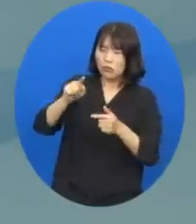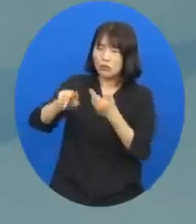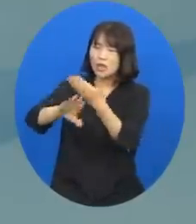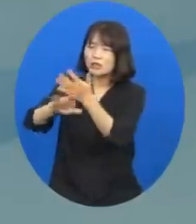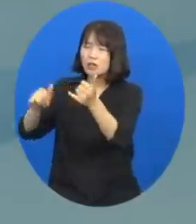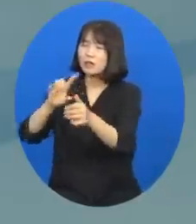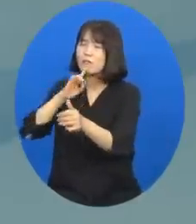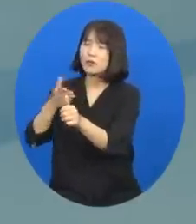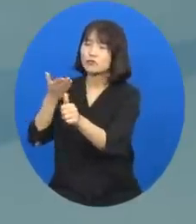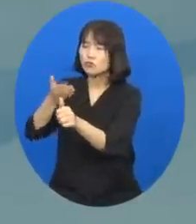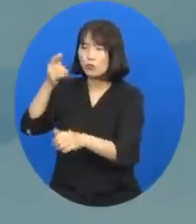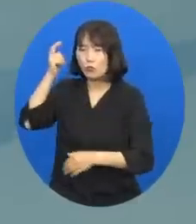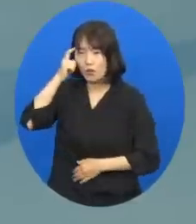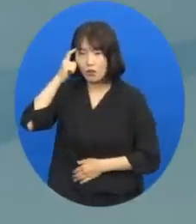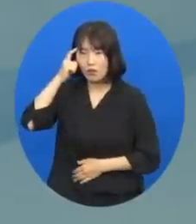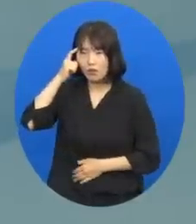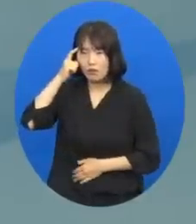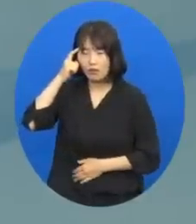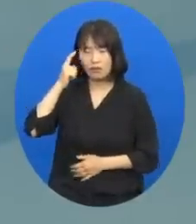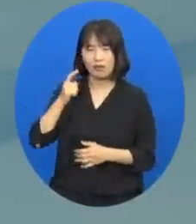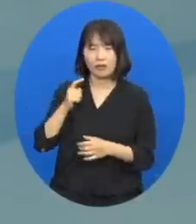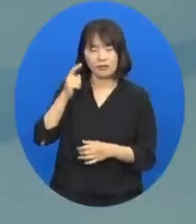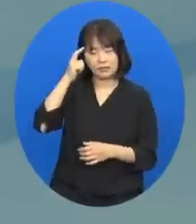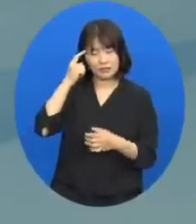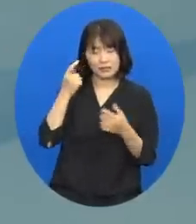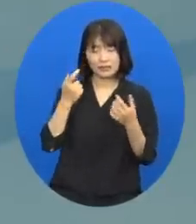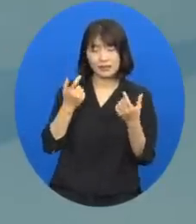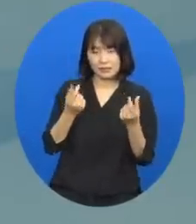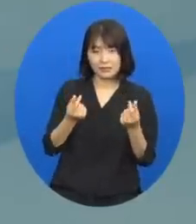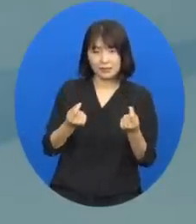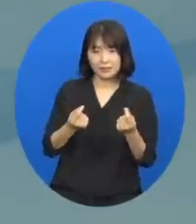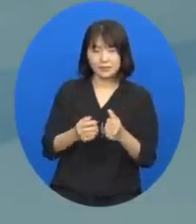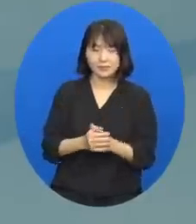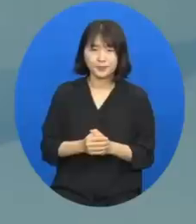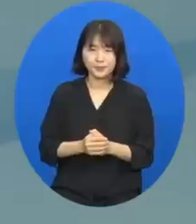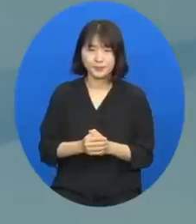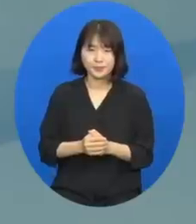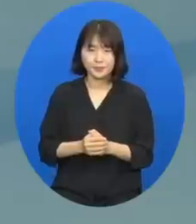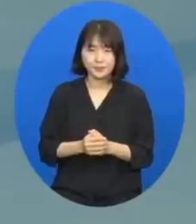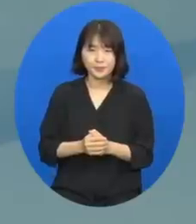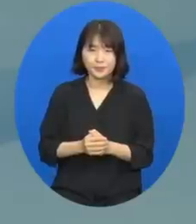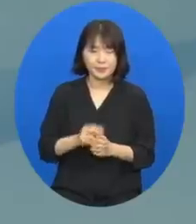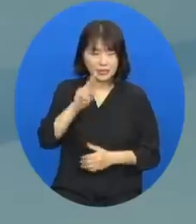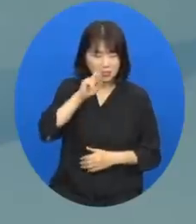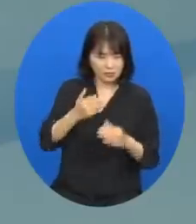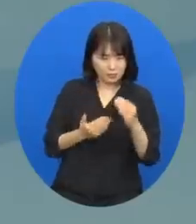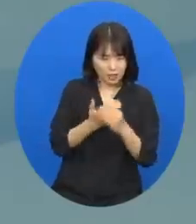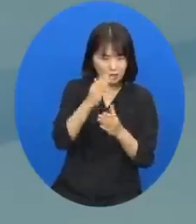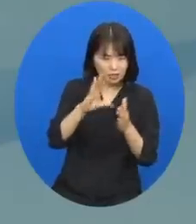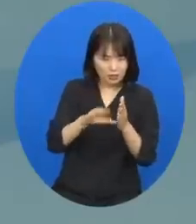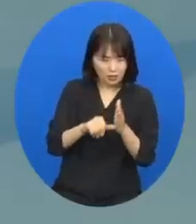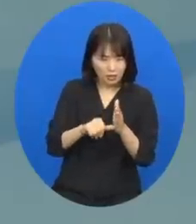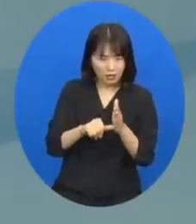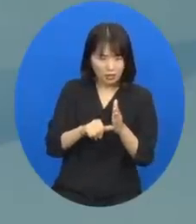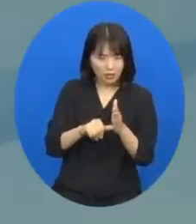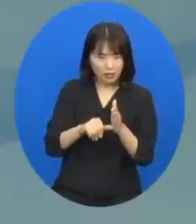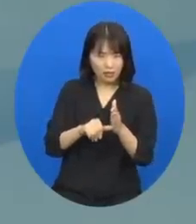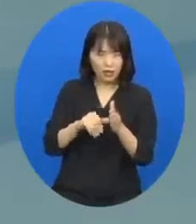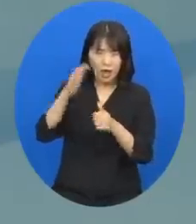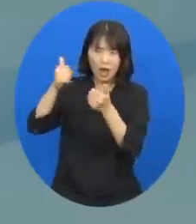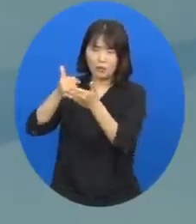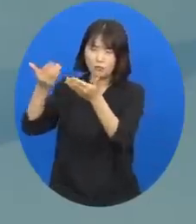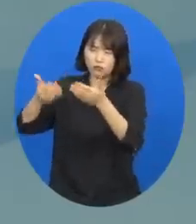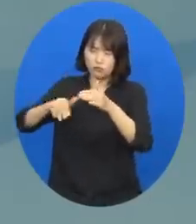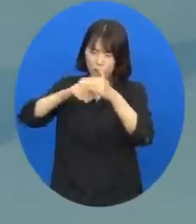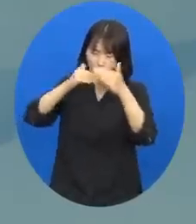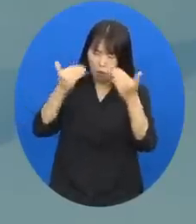식입니다 시기가 있다면 7 3단 하나님의 내게 주신 모든 것에 대해서 즐거워 하지 않으며 그분의 주권에 대해서 신뢰